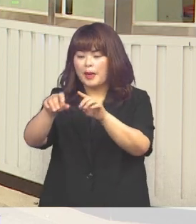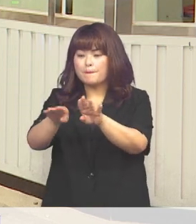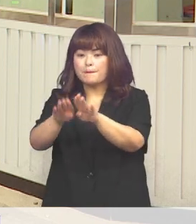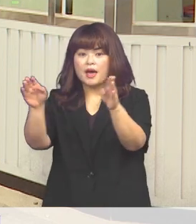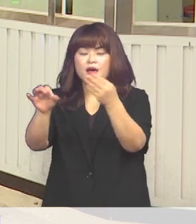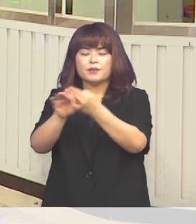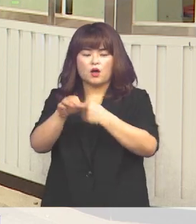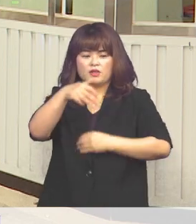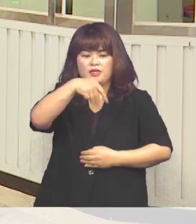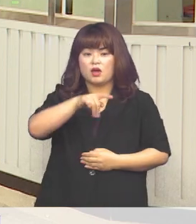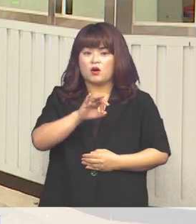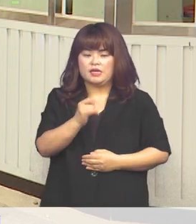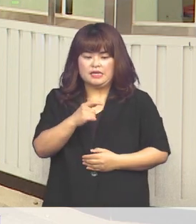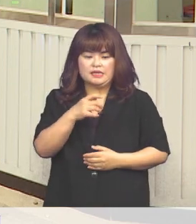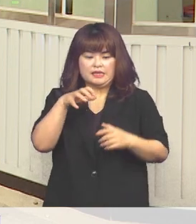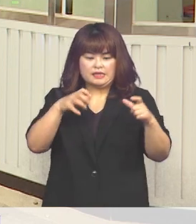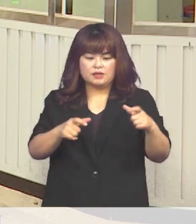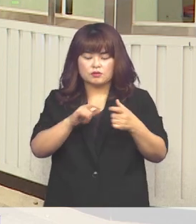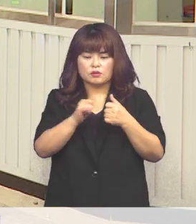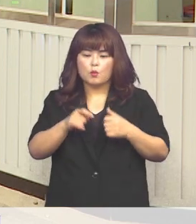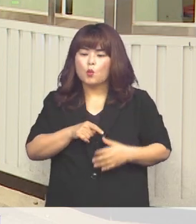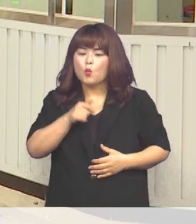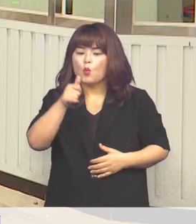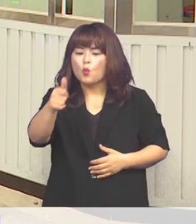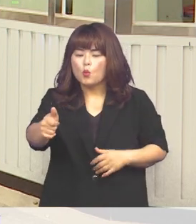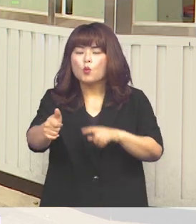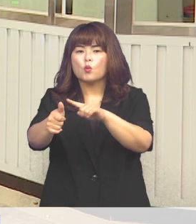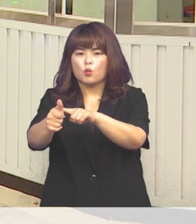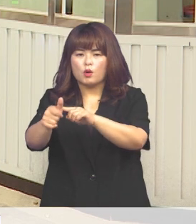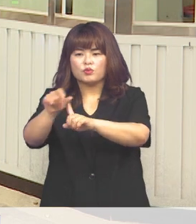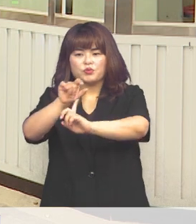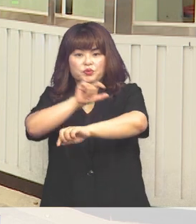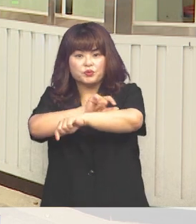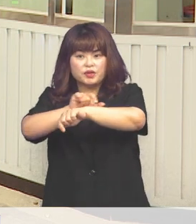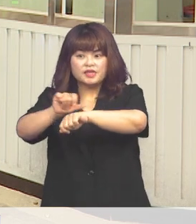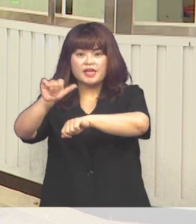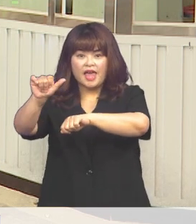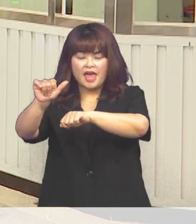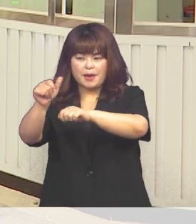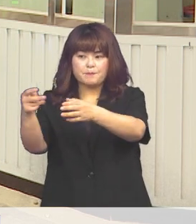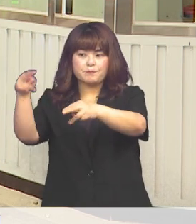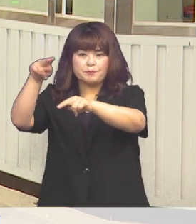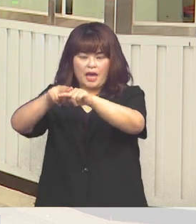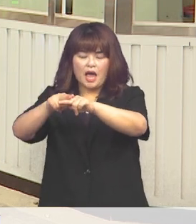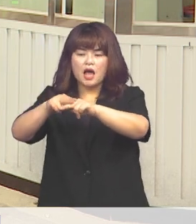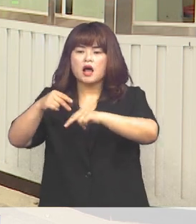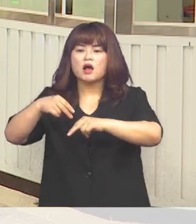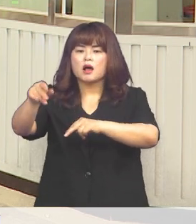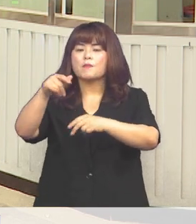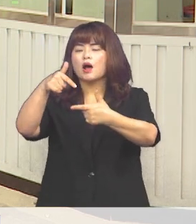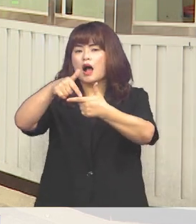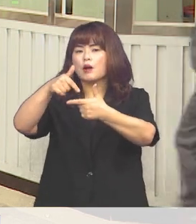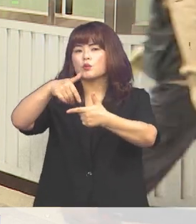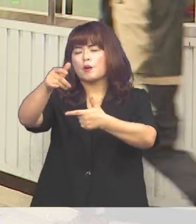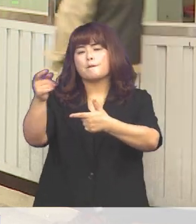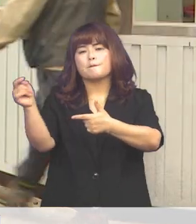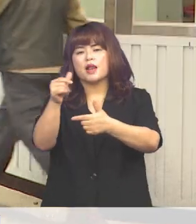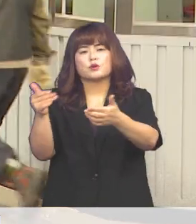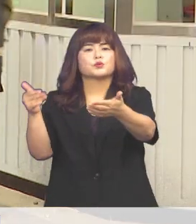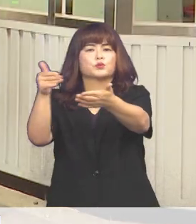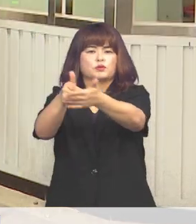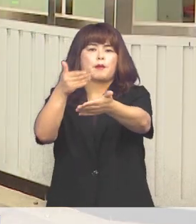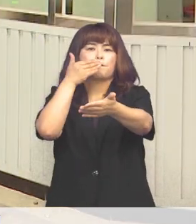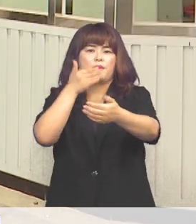되면 처인구의 시민들도 이쪽으로 와서 GTX-A를 타게 되시면 강남에